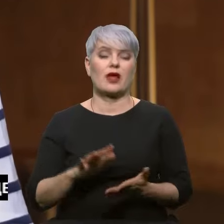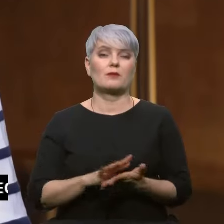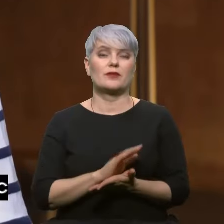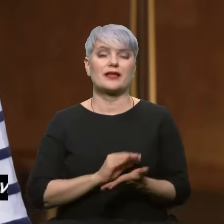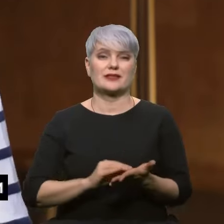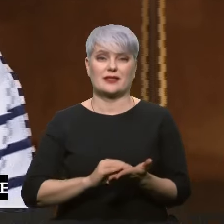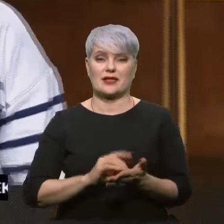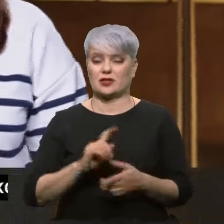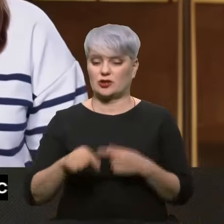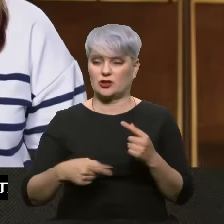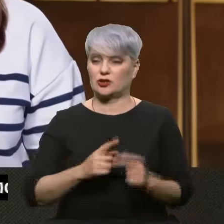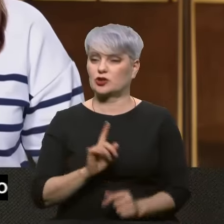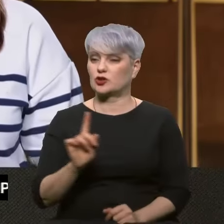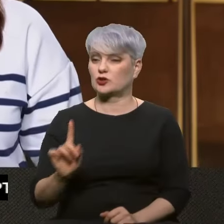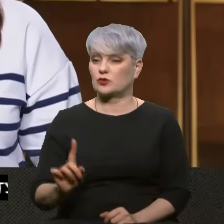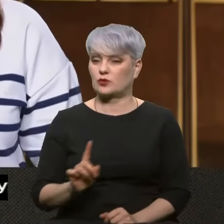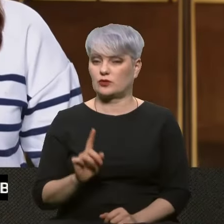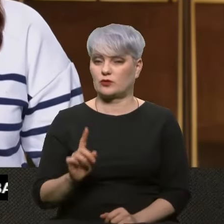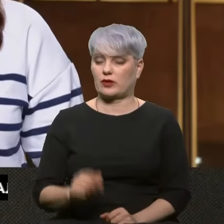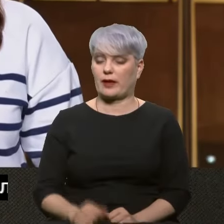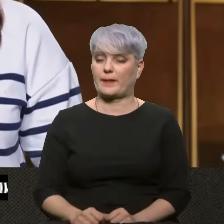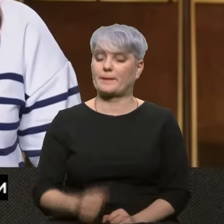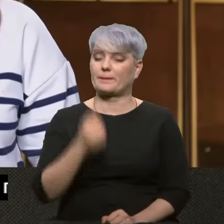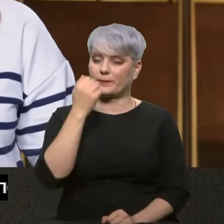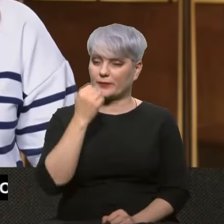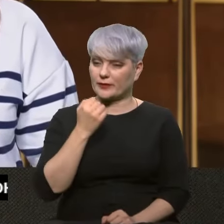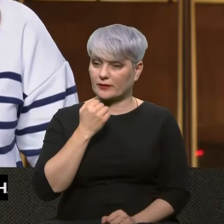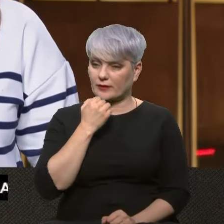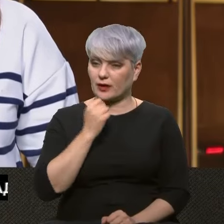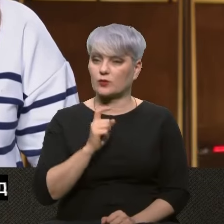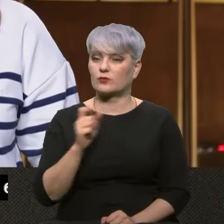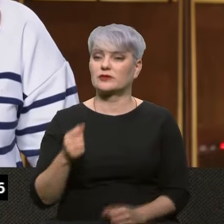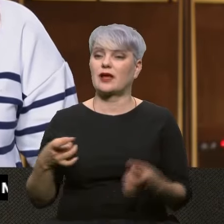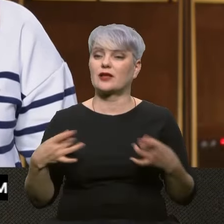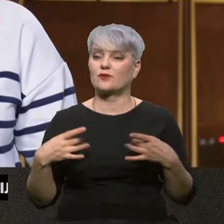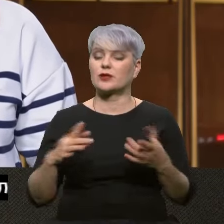власне, менше, ніж за годину. В'ячеславе. Дякую, колего, за інформацію. Зоряна Степаненко,